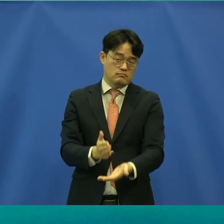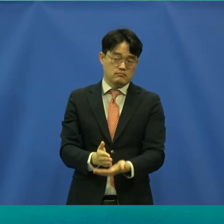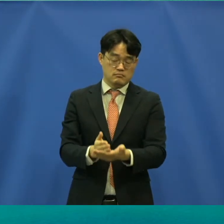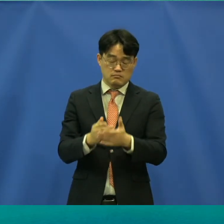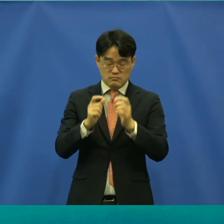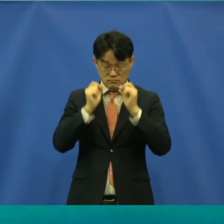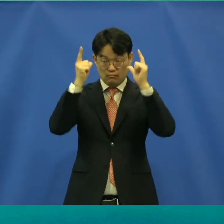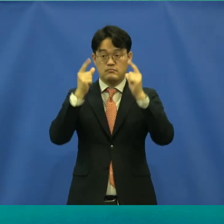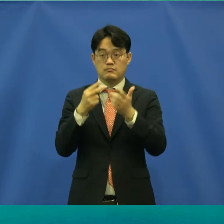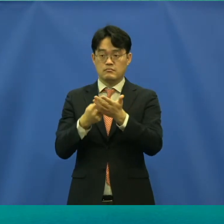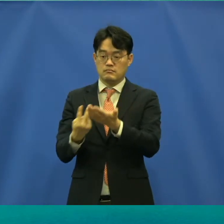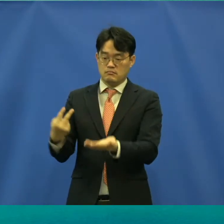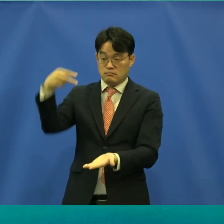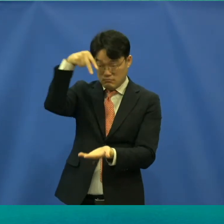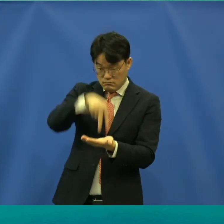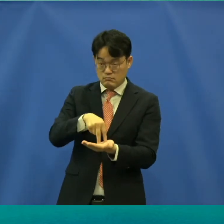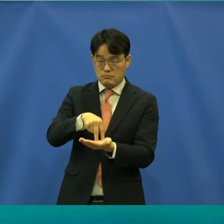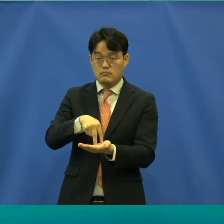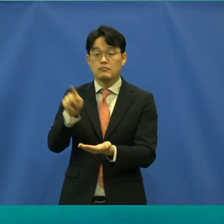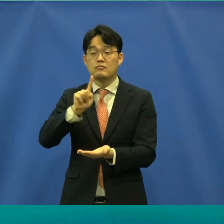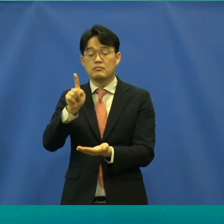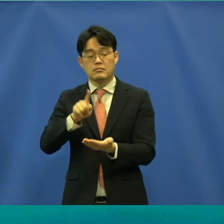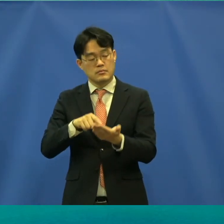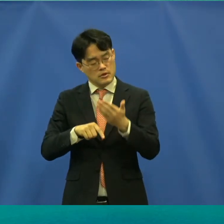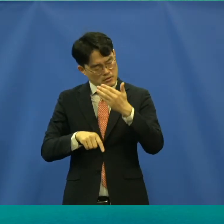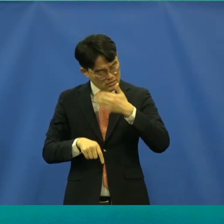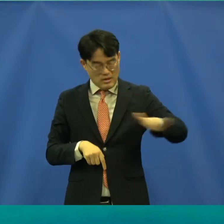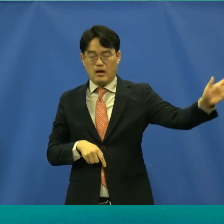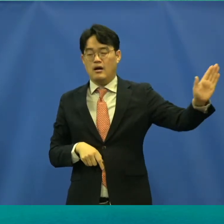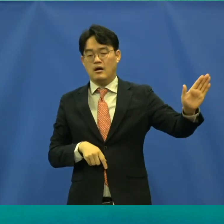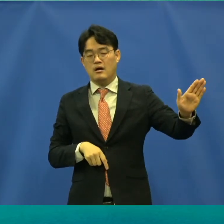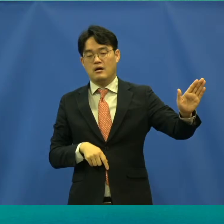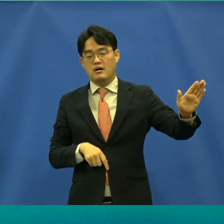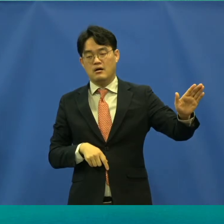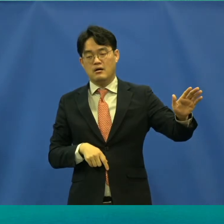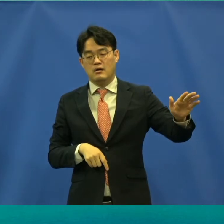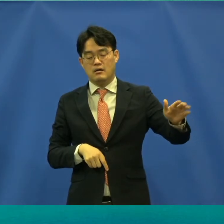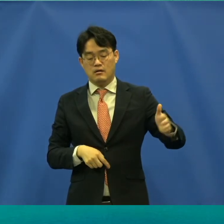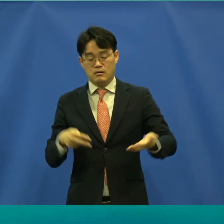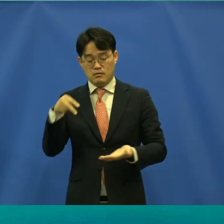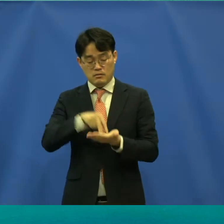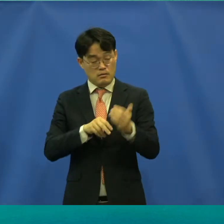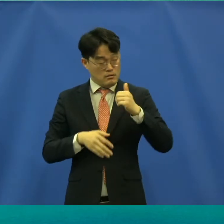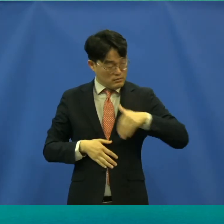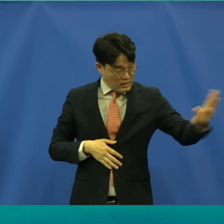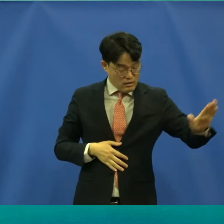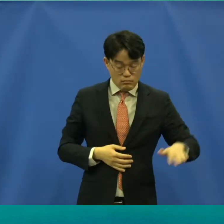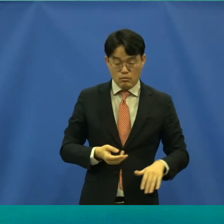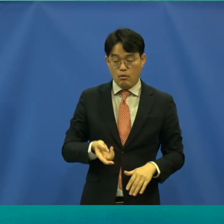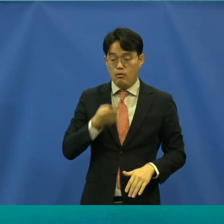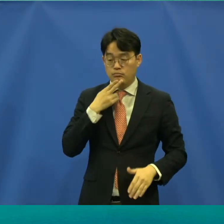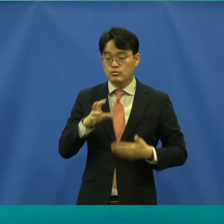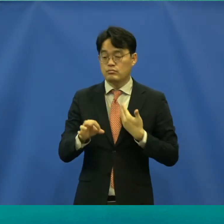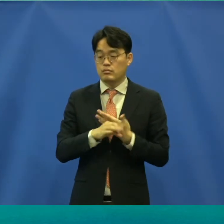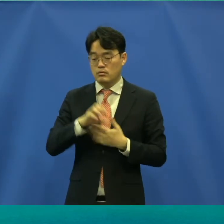너가 가야 될 곳이 있잖아. 그 가야 될 곳을 안 가니까 지금 뺑뺑을 돌잖아.